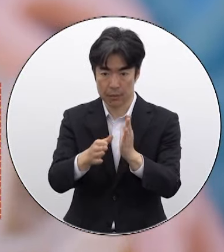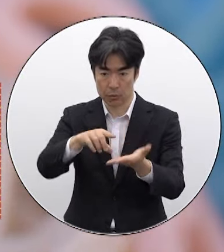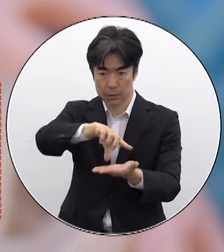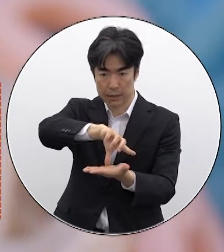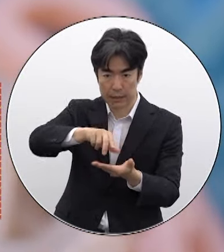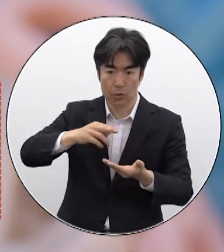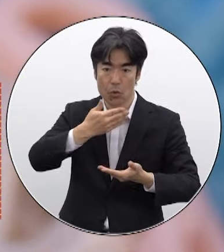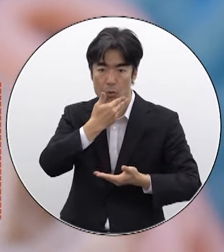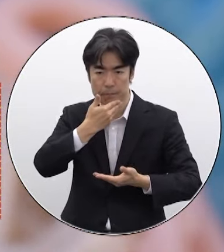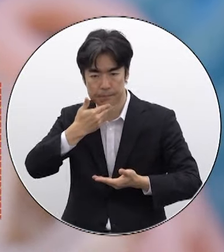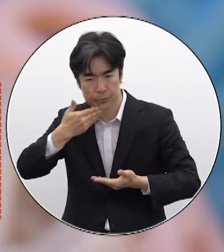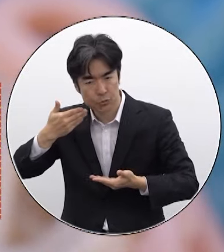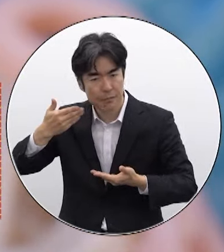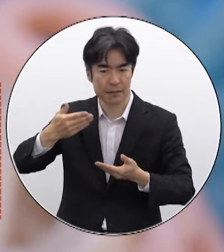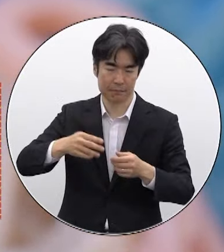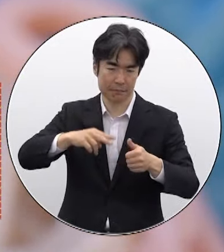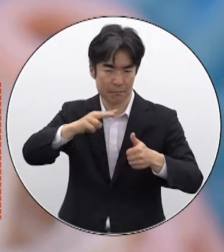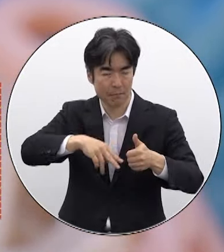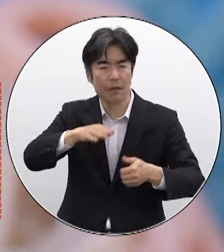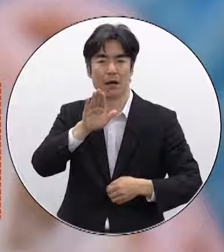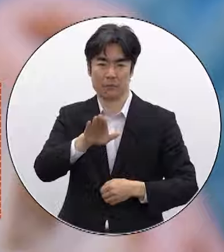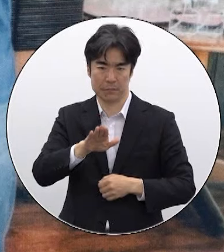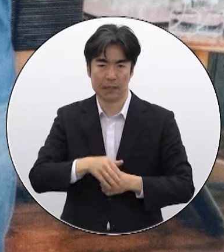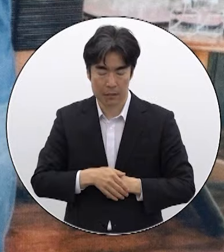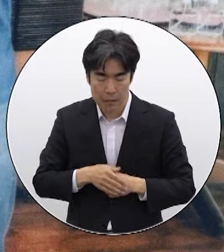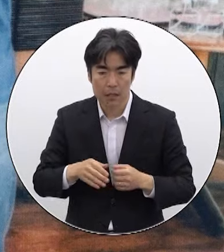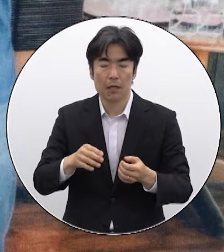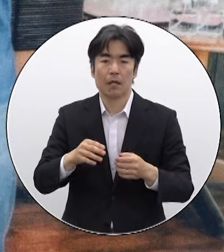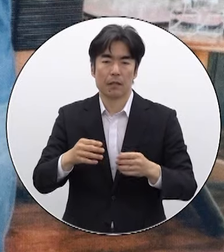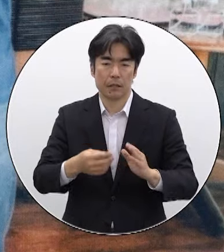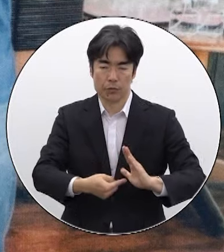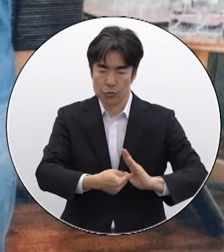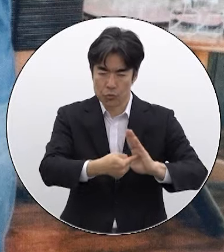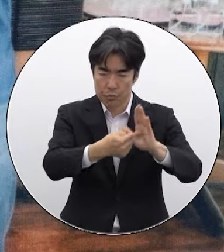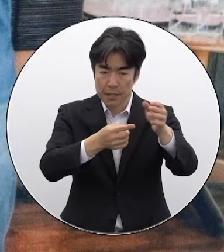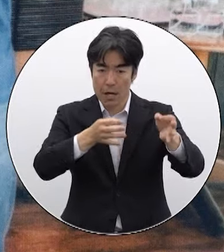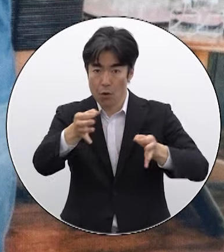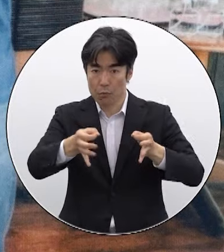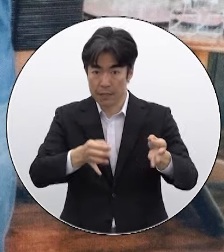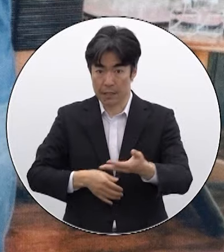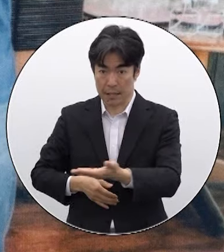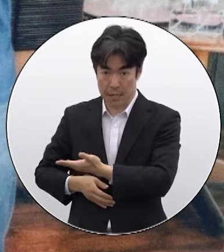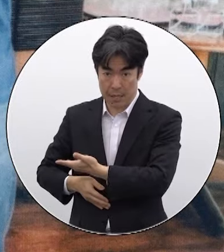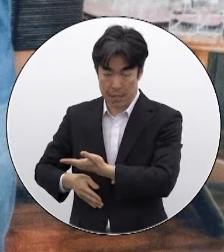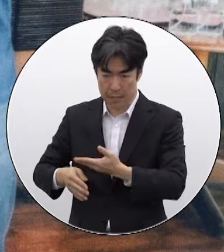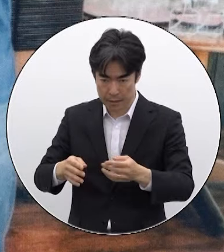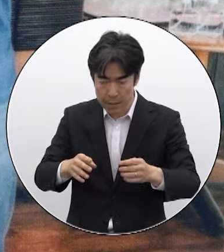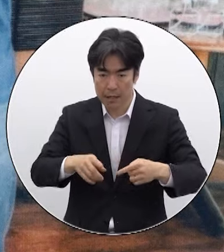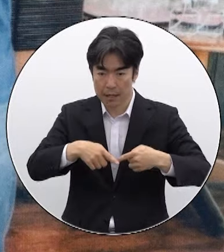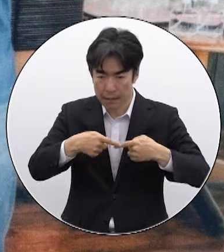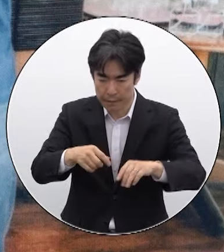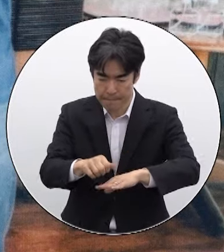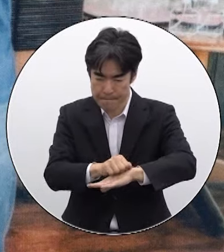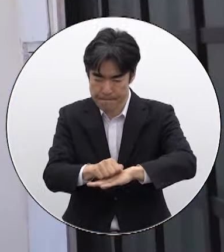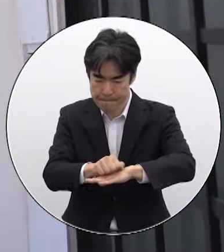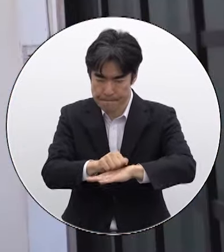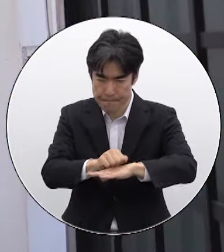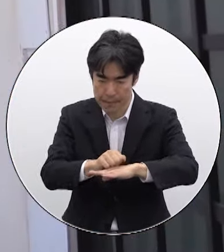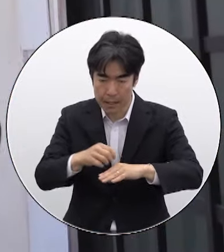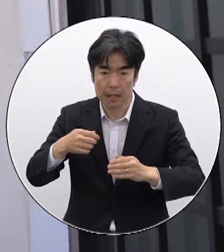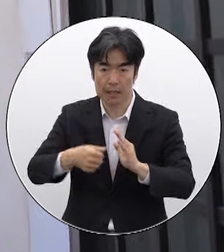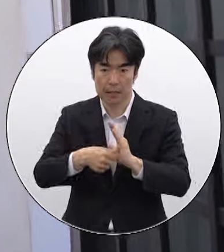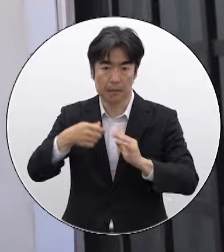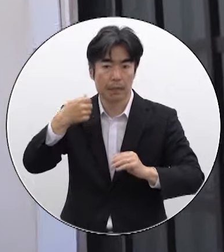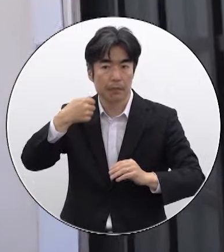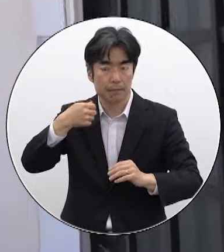地グルメとしても知られています。武蔵野うどんの名店本手打ちうどん庄司で修行した店